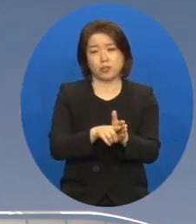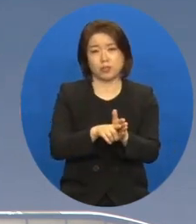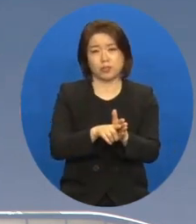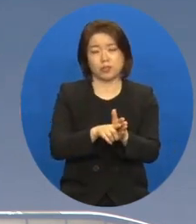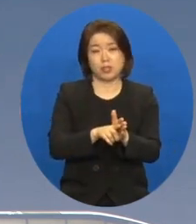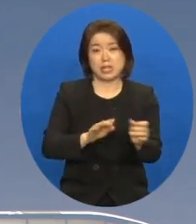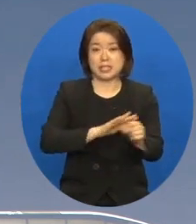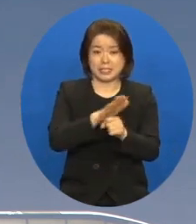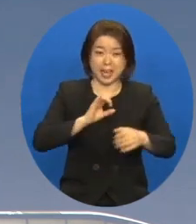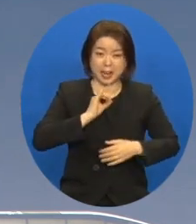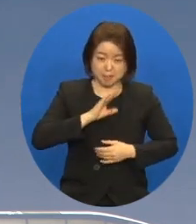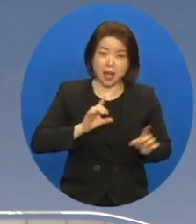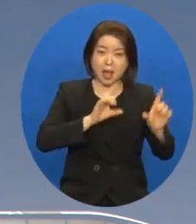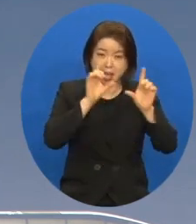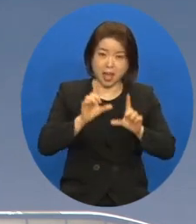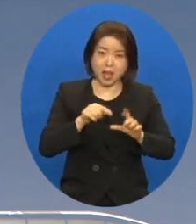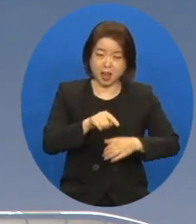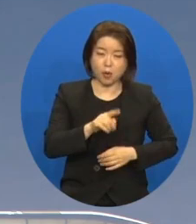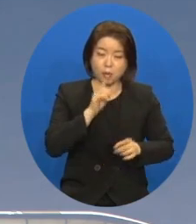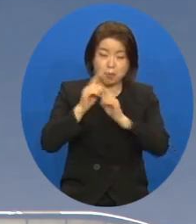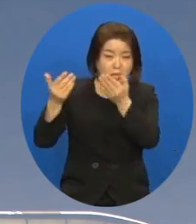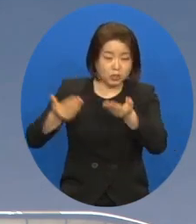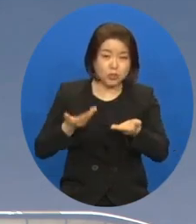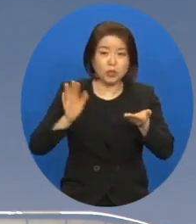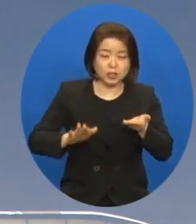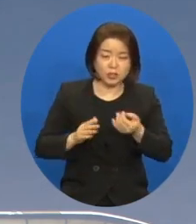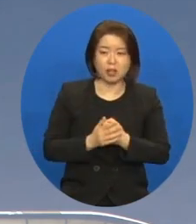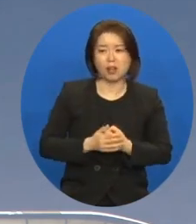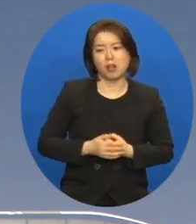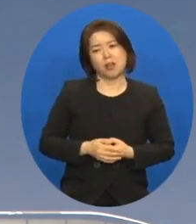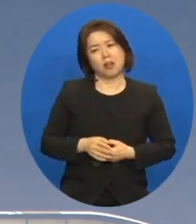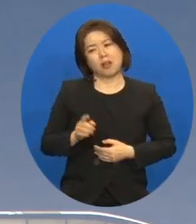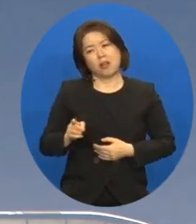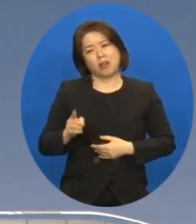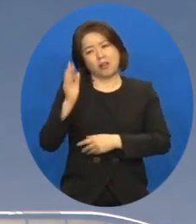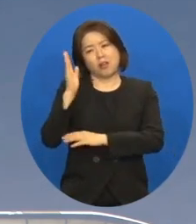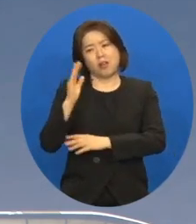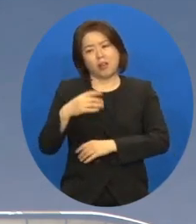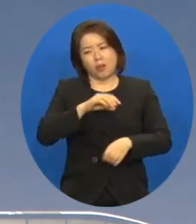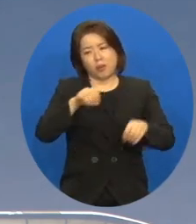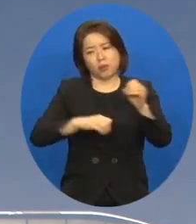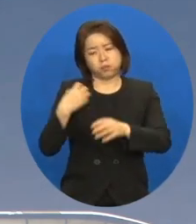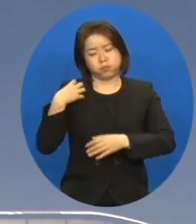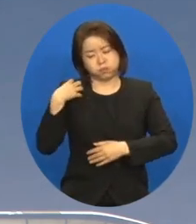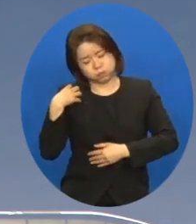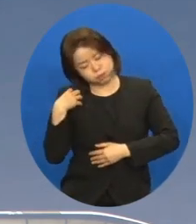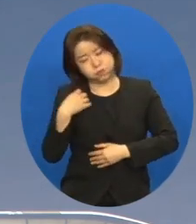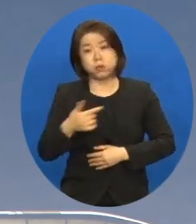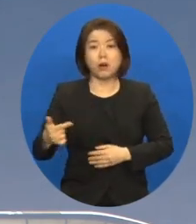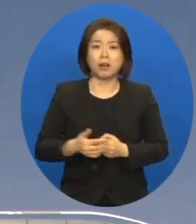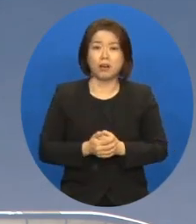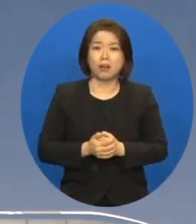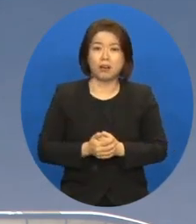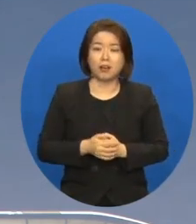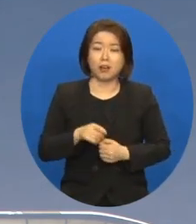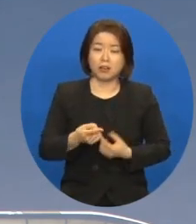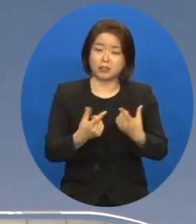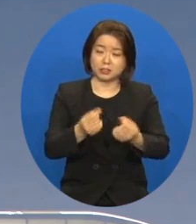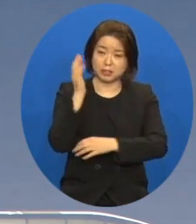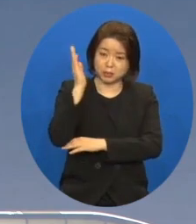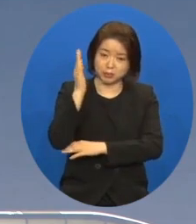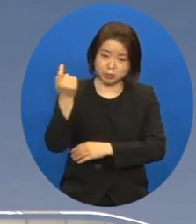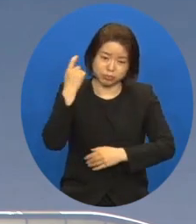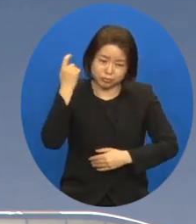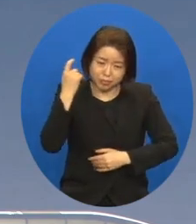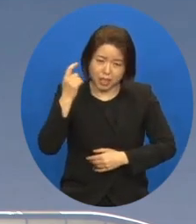하라고 그렇게 말씀하셨는데 우리는 그 설교가 오히려 부담이 되는 거예요. 그런 설교 들으면 짜증이